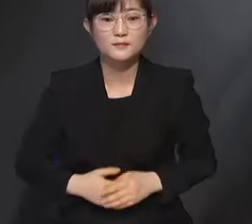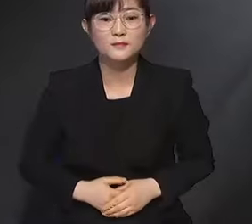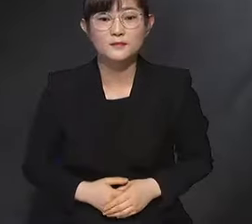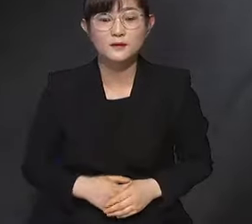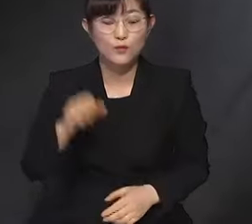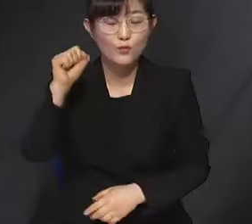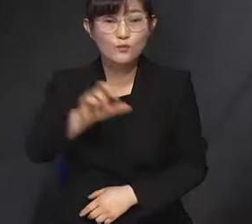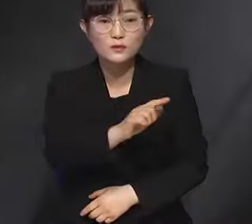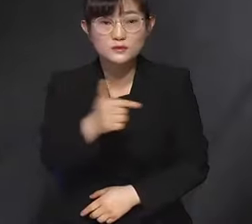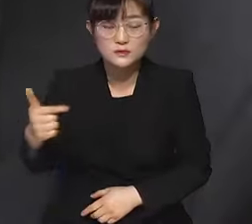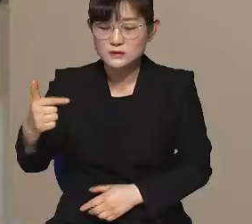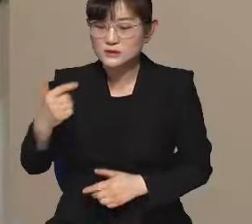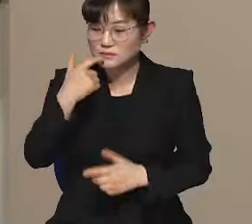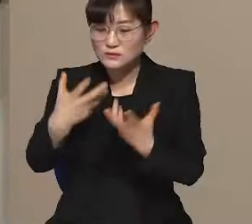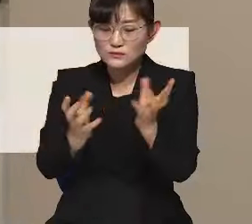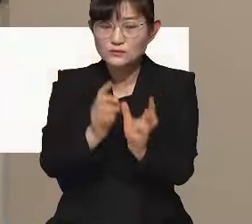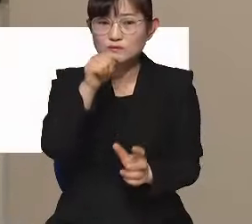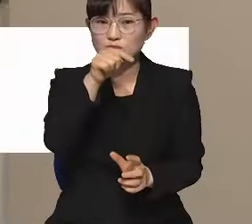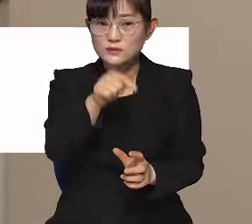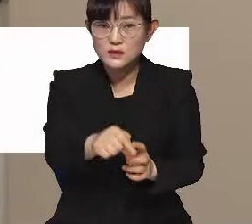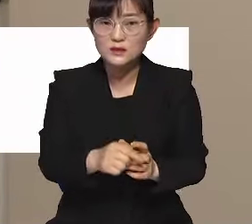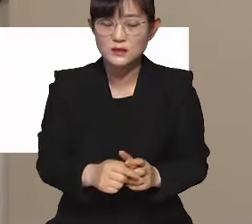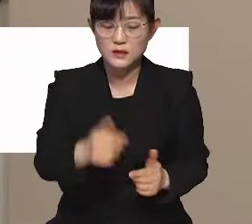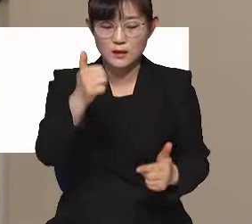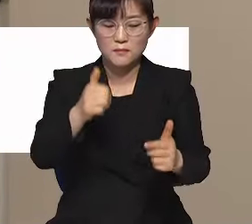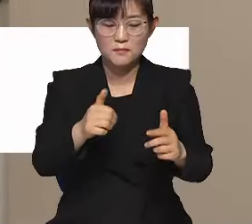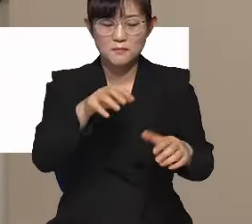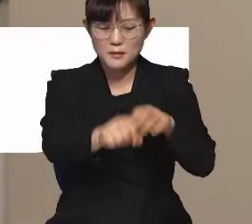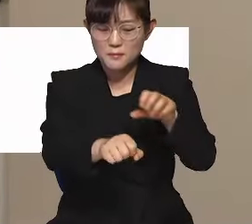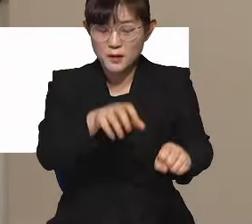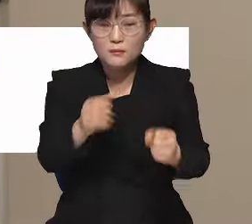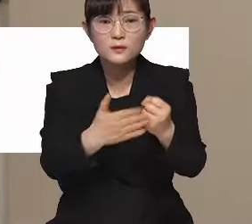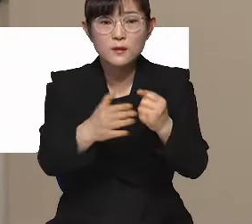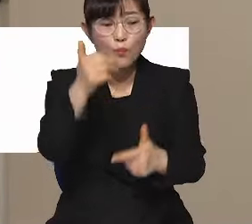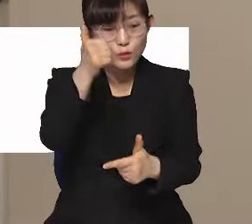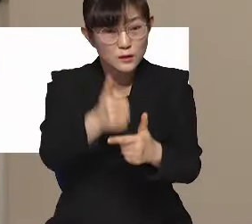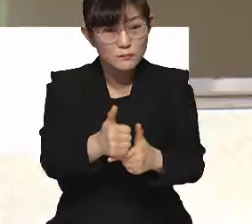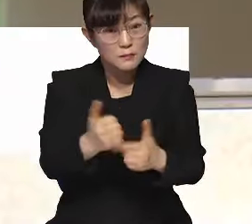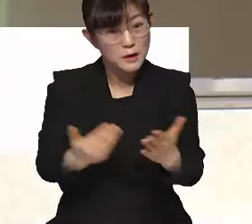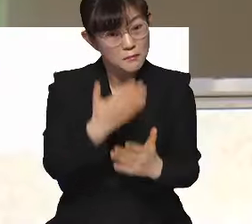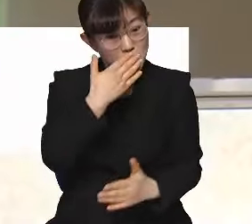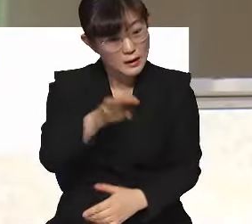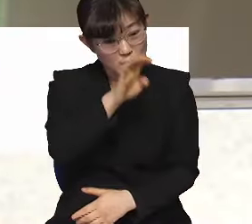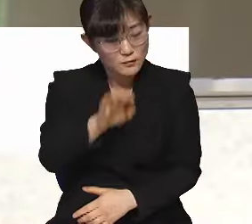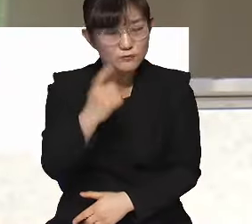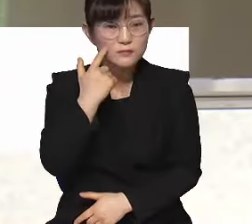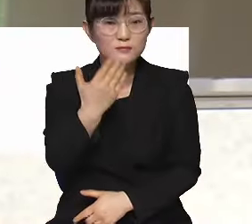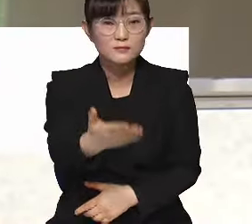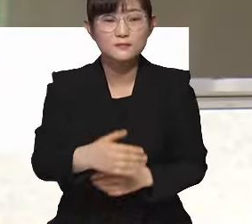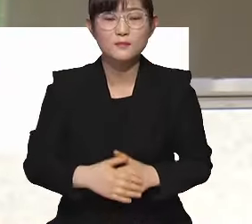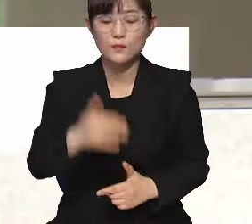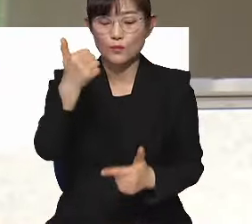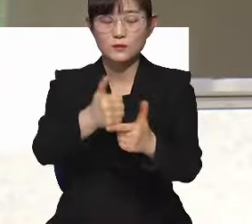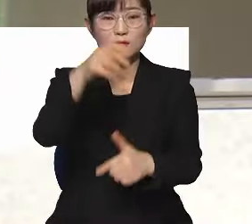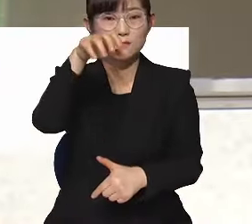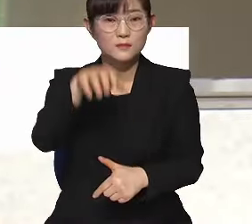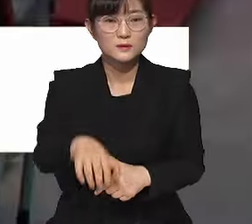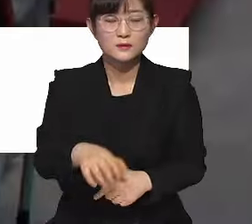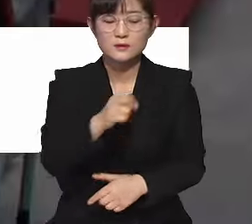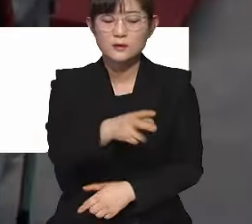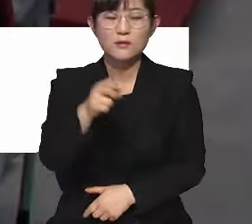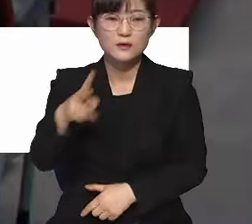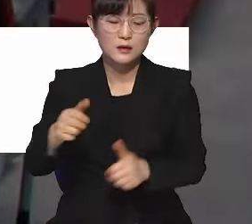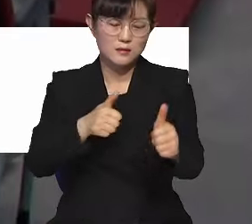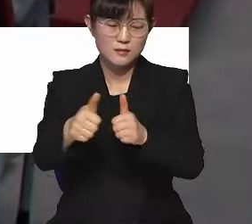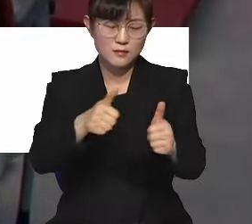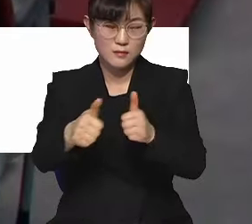후보들은 민주당 일당 독식으로 호남의 발전이 있었느냐고 되물었습니다. 그러면서 호남에서도 양당의